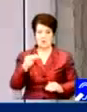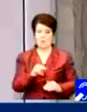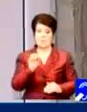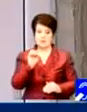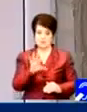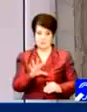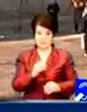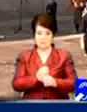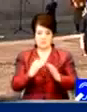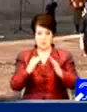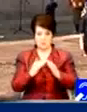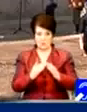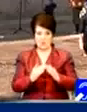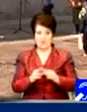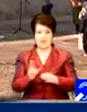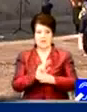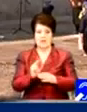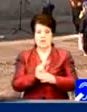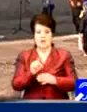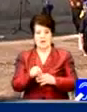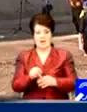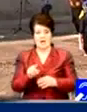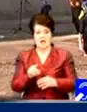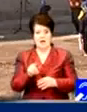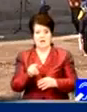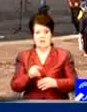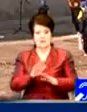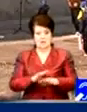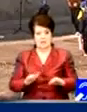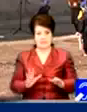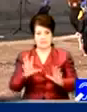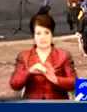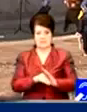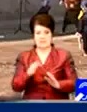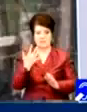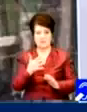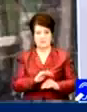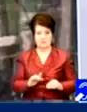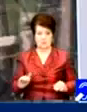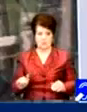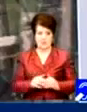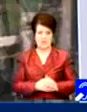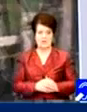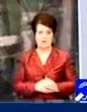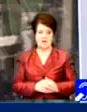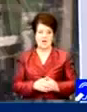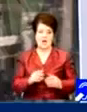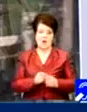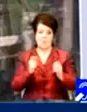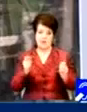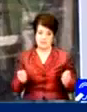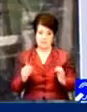2015 funcționa un bloc adaptat ca grădiniță, unde erau cazați 50 de copii. Am mai deschis-o